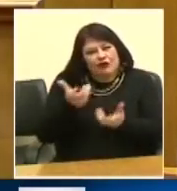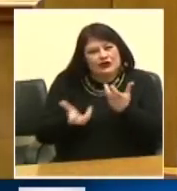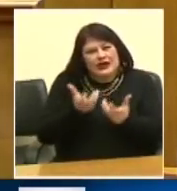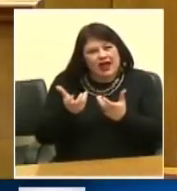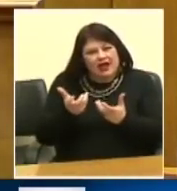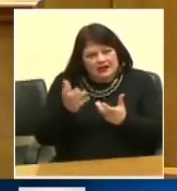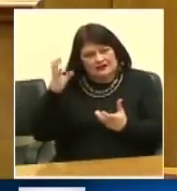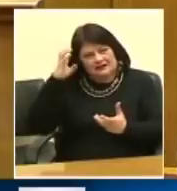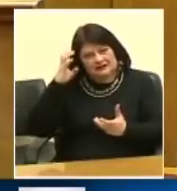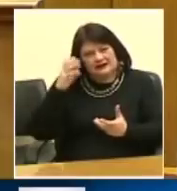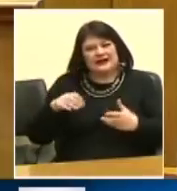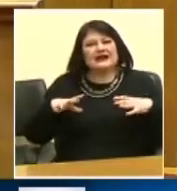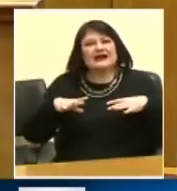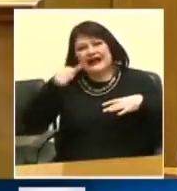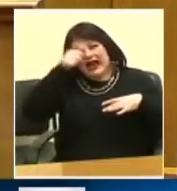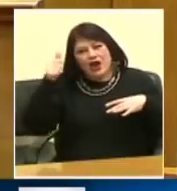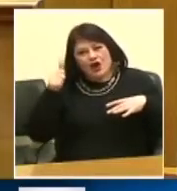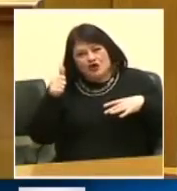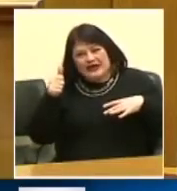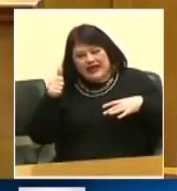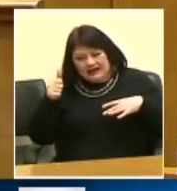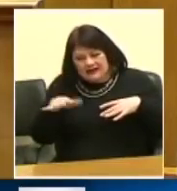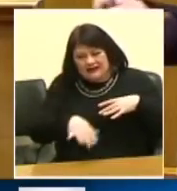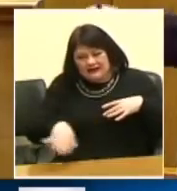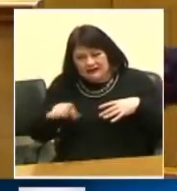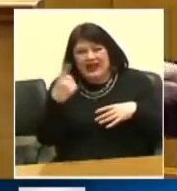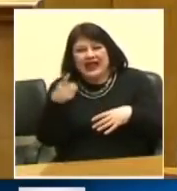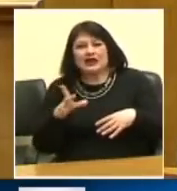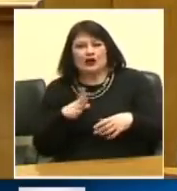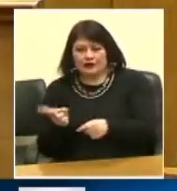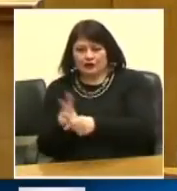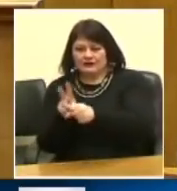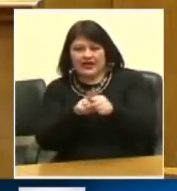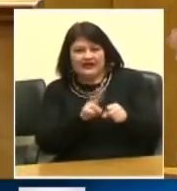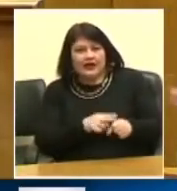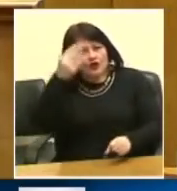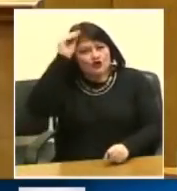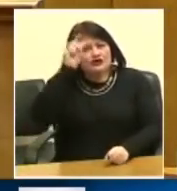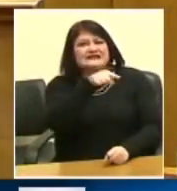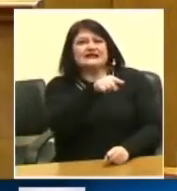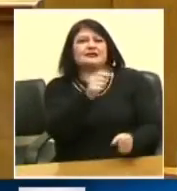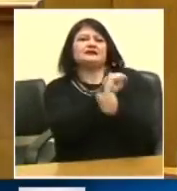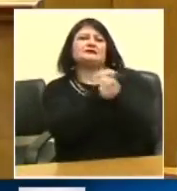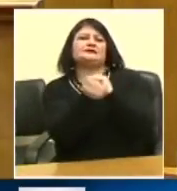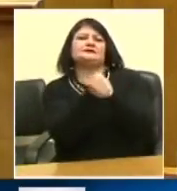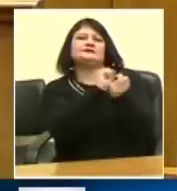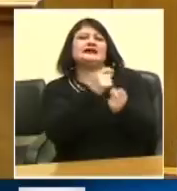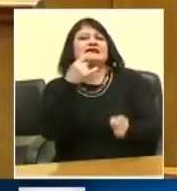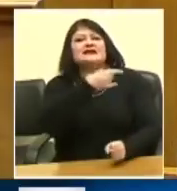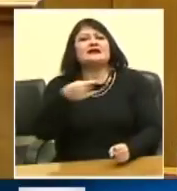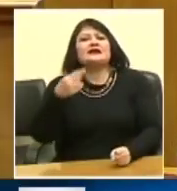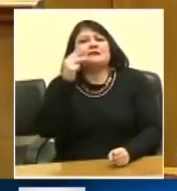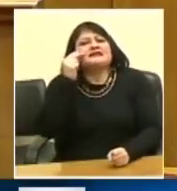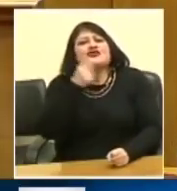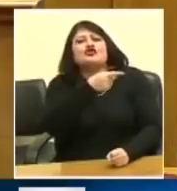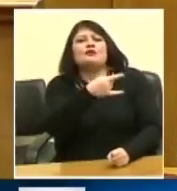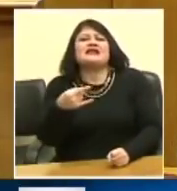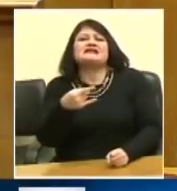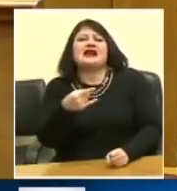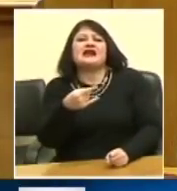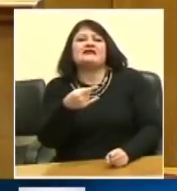ο Τσίπρας ήταν στο Μόσταρ αγκαλιά με το Ζάεφ. Δεν γύρισε. Γύρισε αργά το βράδυ να δώσει μια παράσταση. Με τίποτε δεν ασχοληθήκαν. Αυτό ήταν